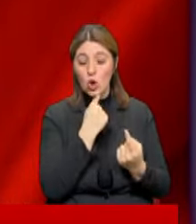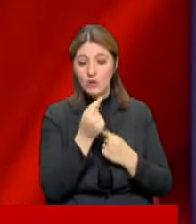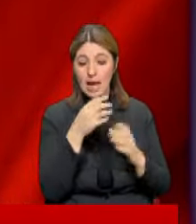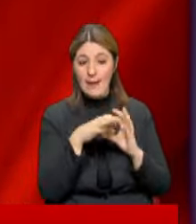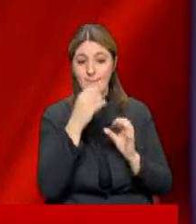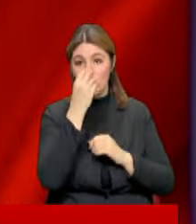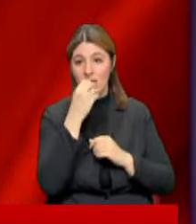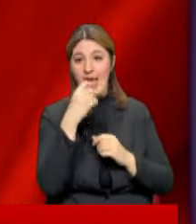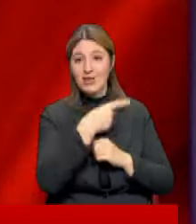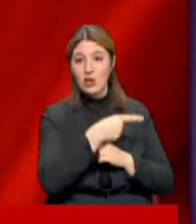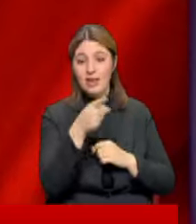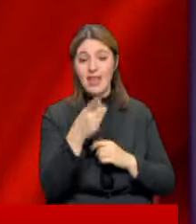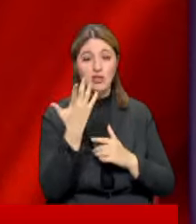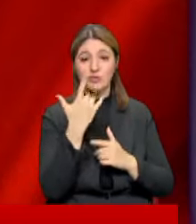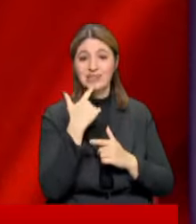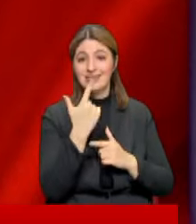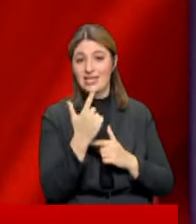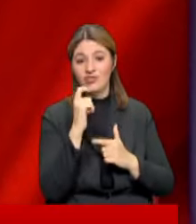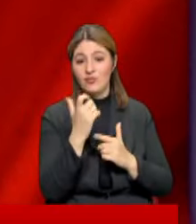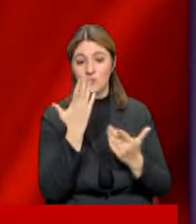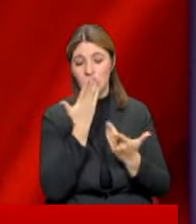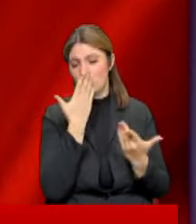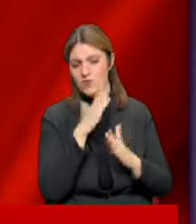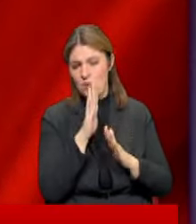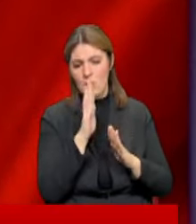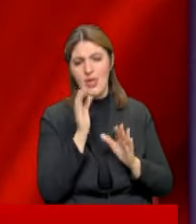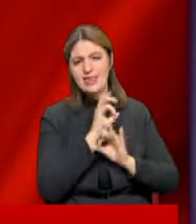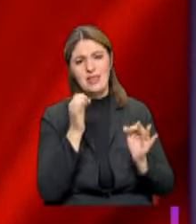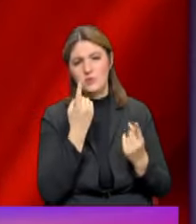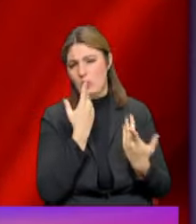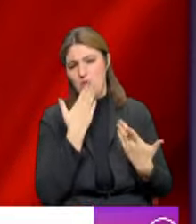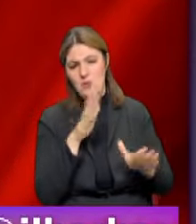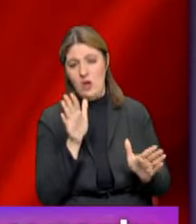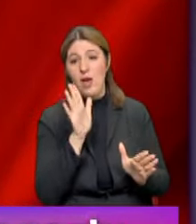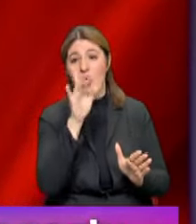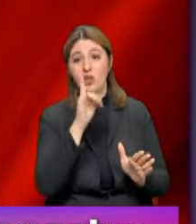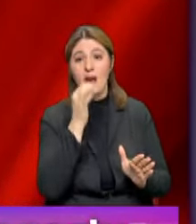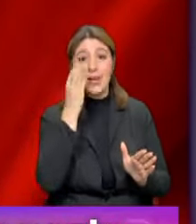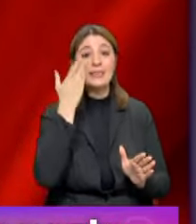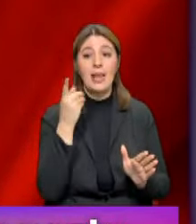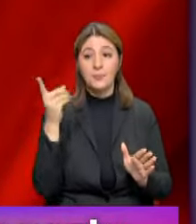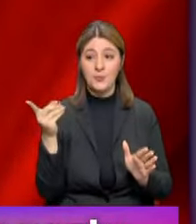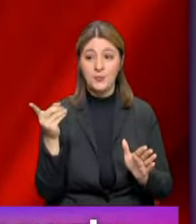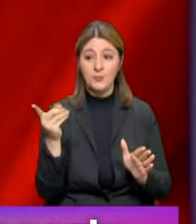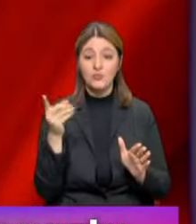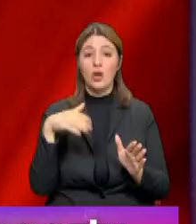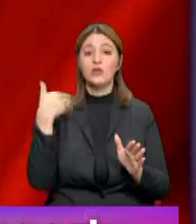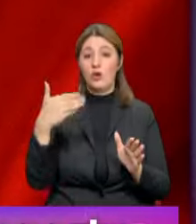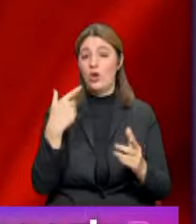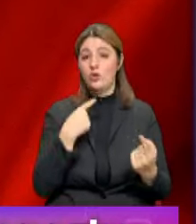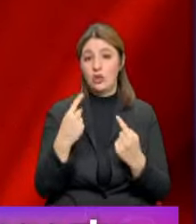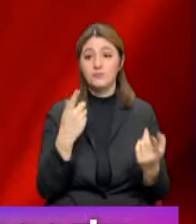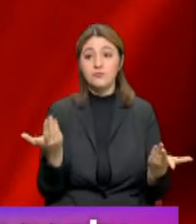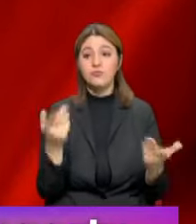ilgili bahçelinin Erdoğan'dan Henüz bir ses duyamadık net bir ses duyamadık önce haberimizi izleyelim ve sonra